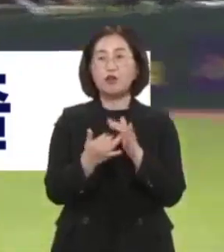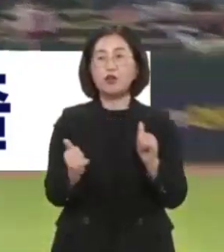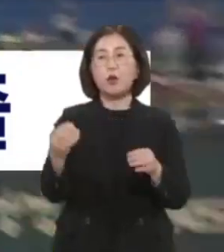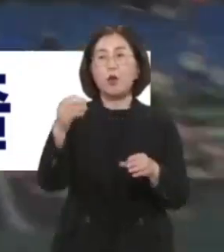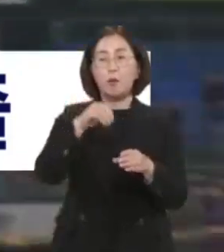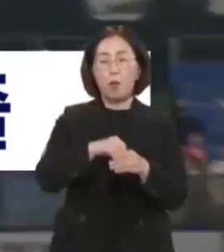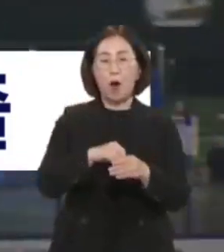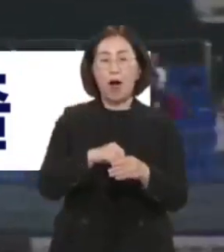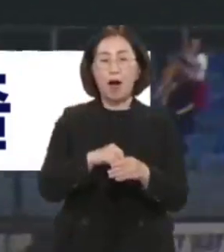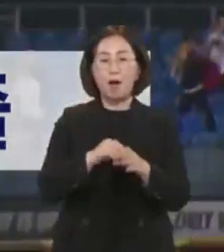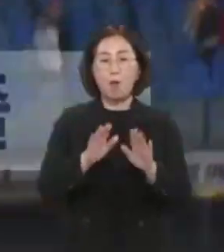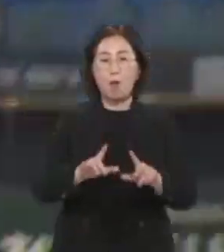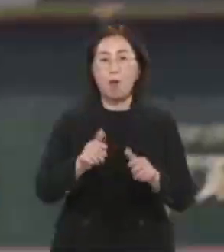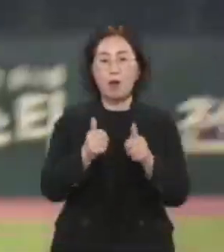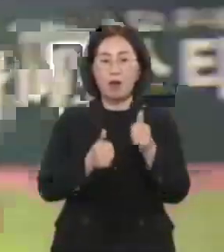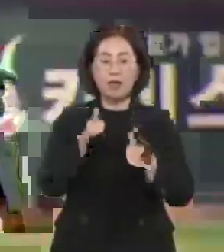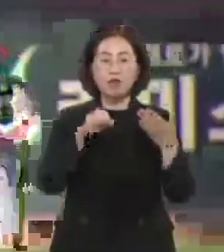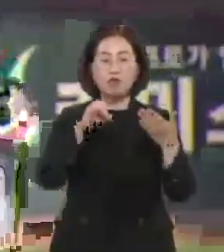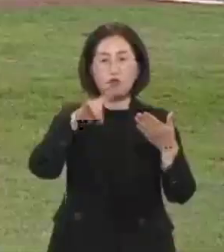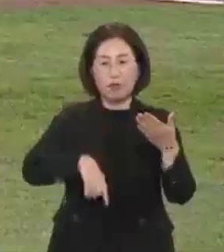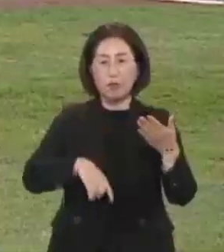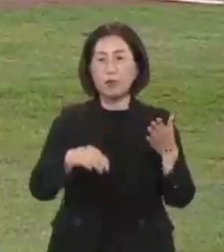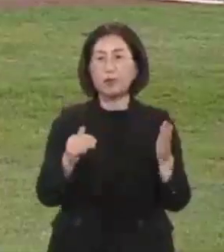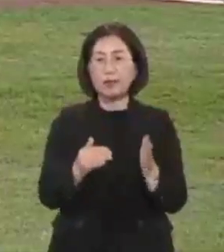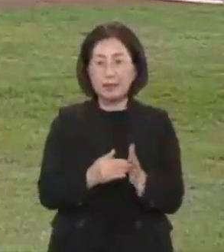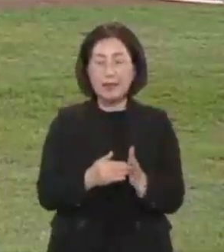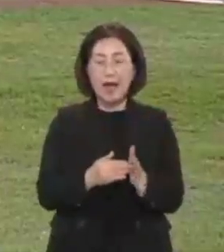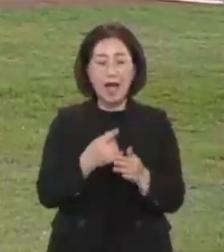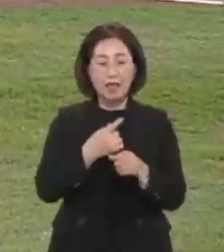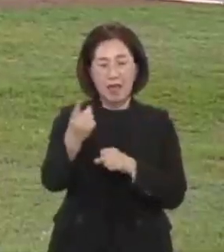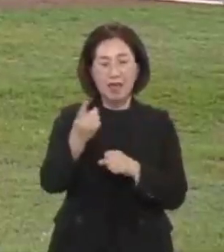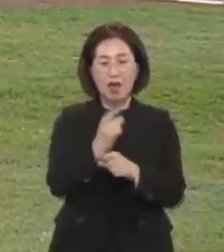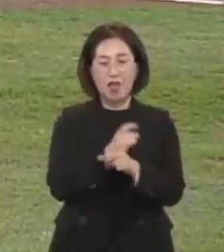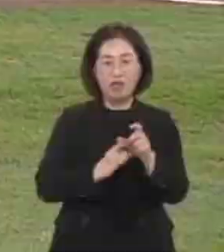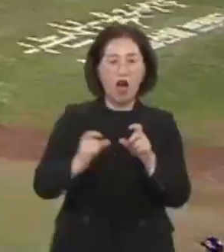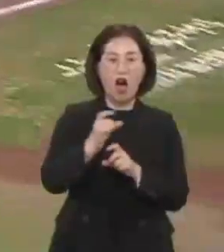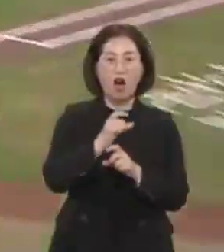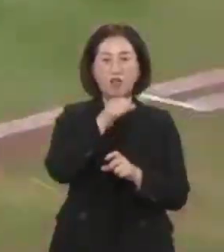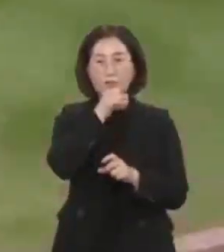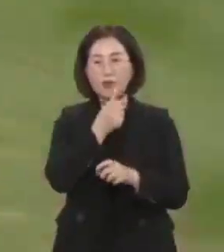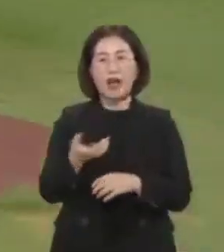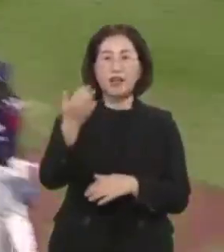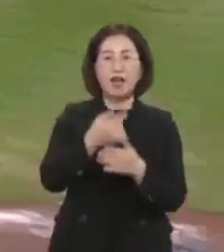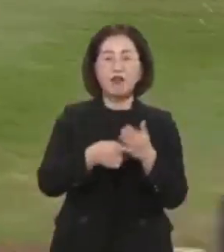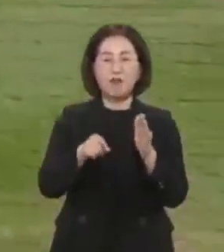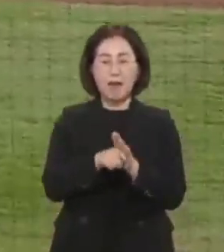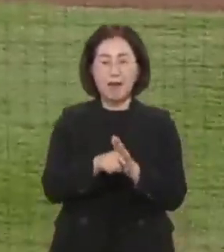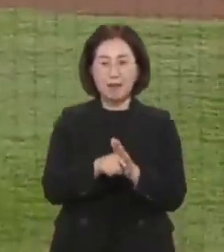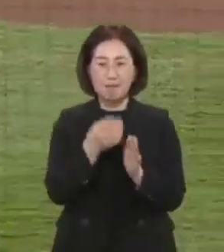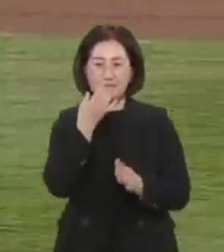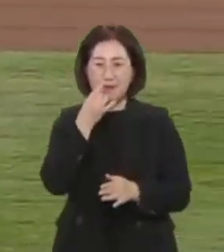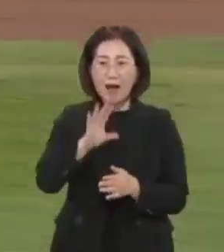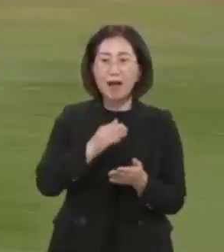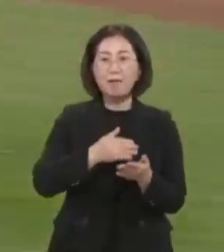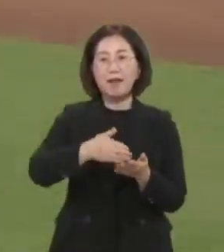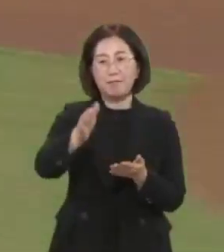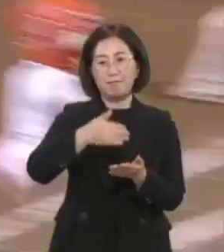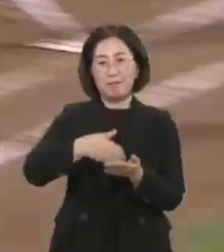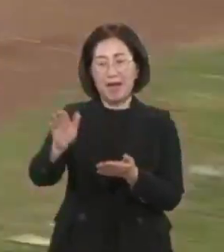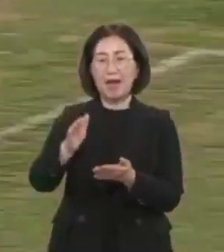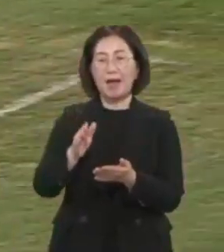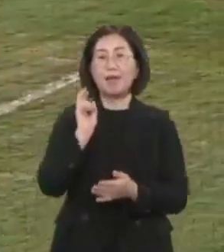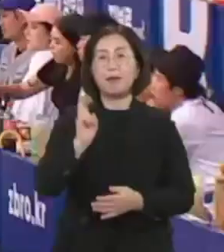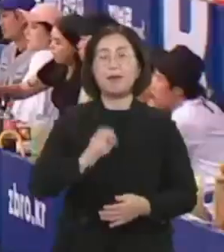올시즌 9위로 정규 시즌을 마감한 한화가 내년 더 높은 성적을 내기 위해 과감한 방출을 단행한 것으로